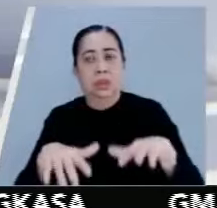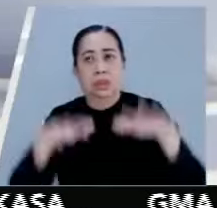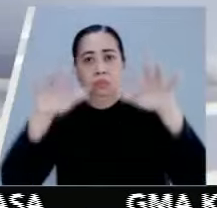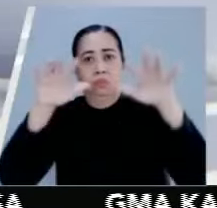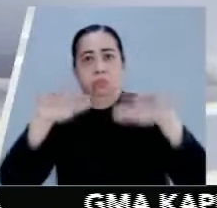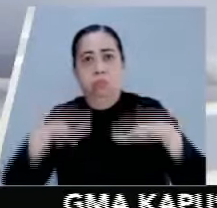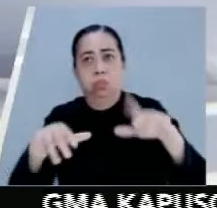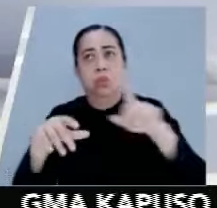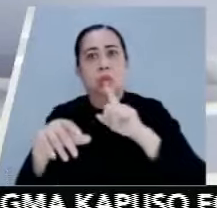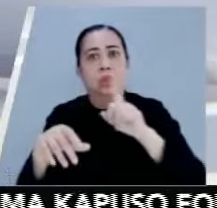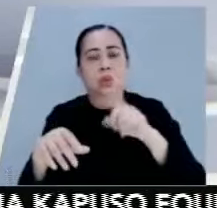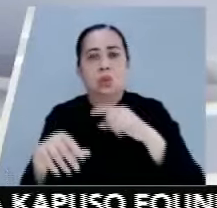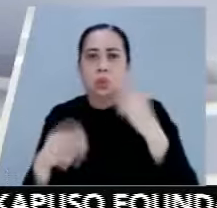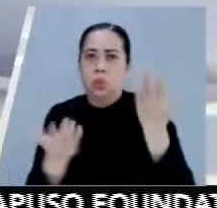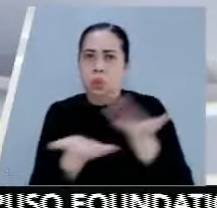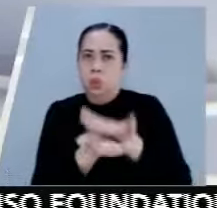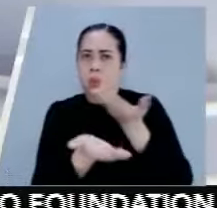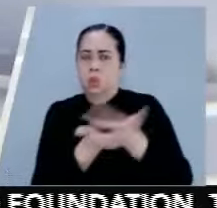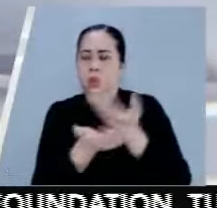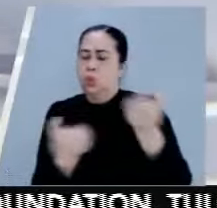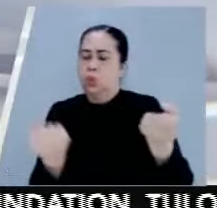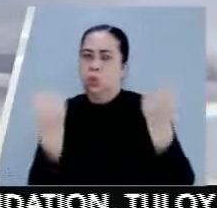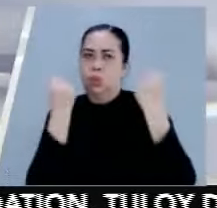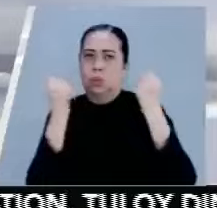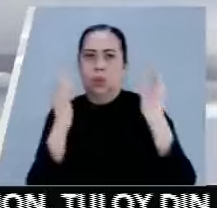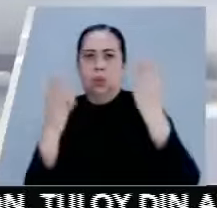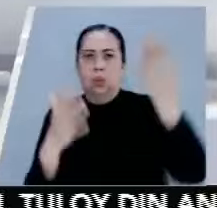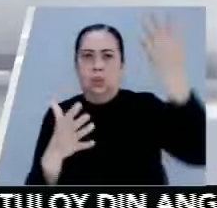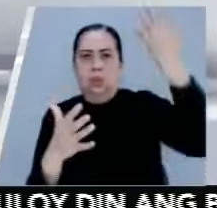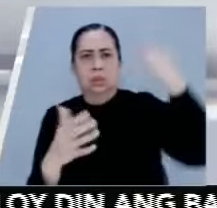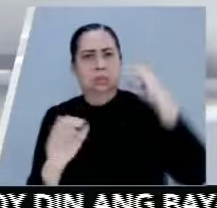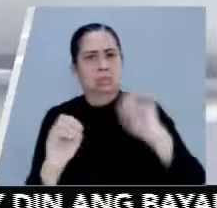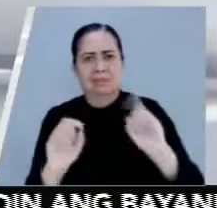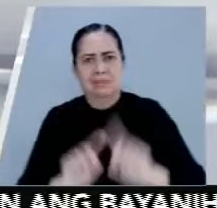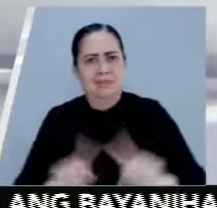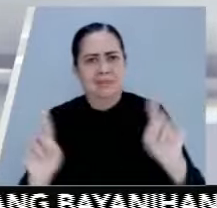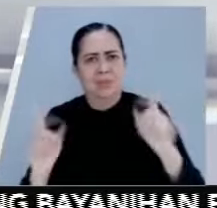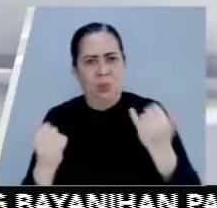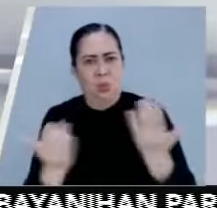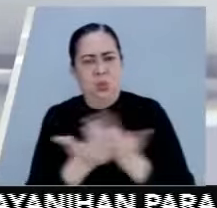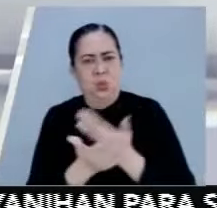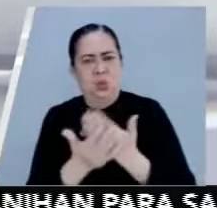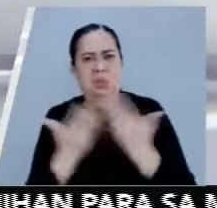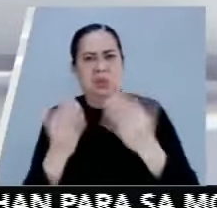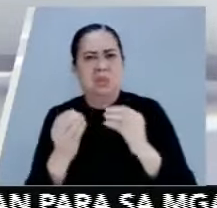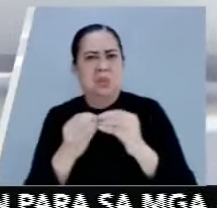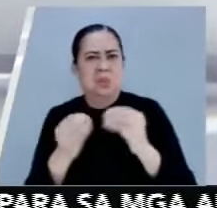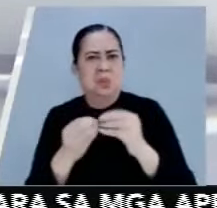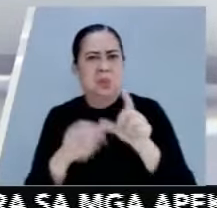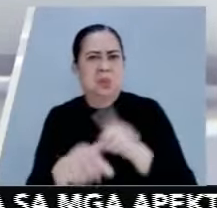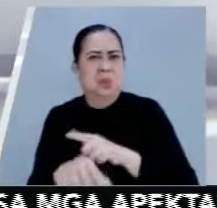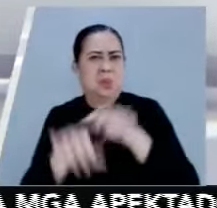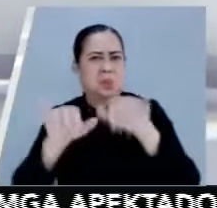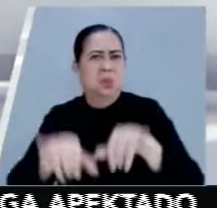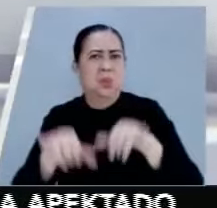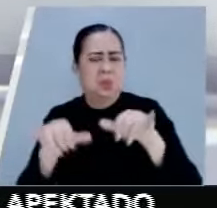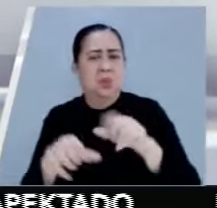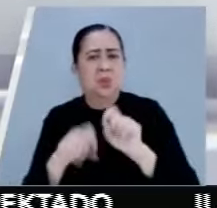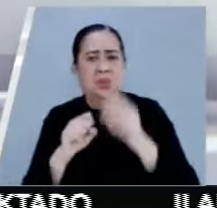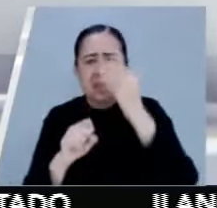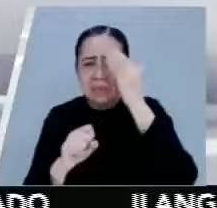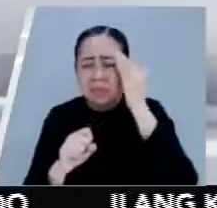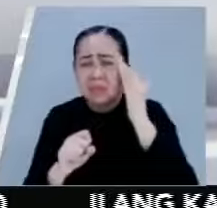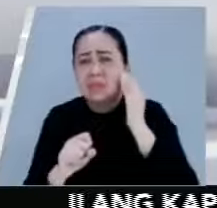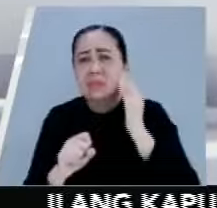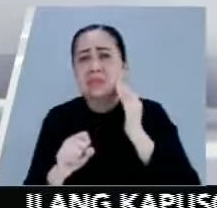talagang kakaiba Grabe daw ito kumpara sa mga naranasan nila kaya inaasahan na mas matagal pa ito kaya ang Pakiusap Ngayon talaga ng ating mga